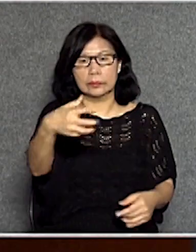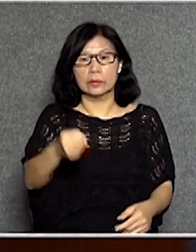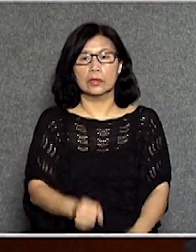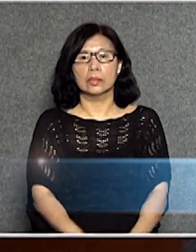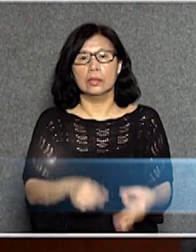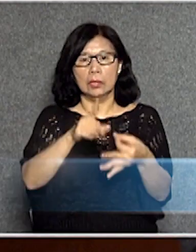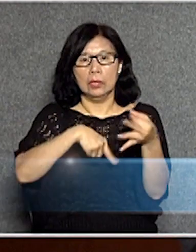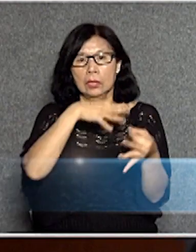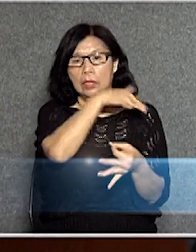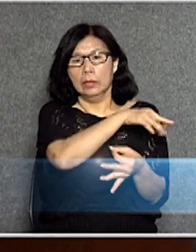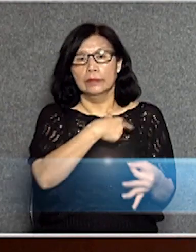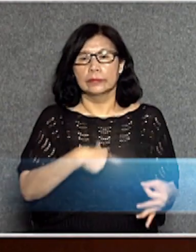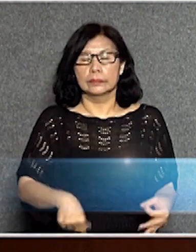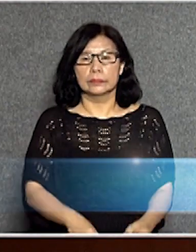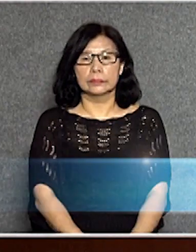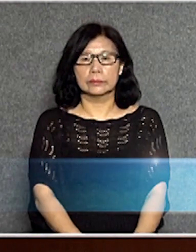張麗雲議員。